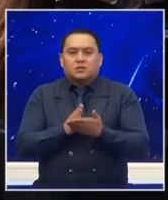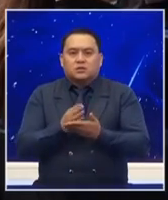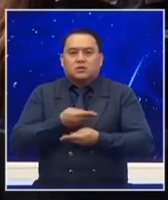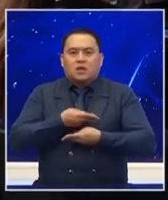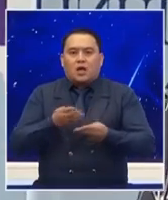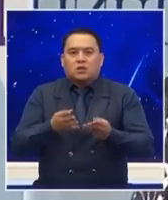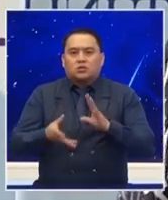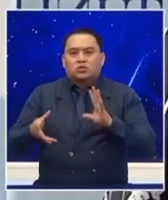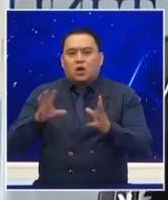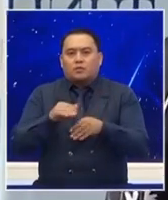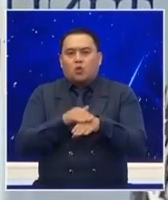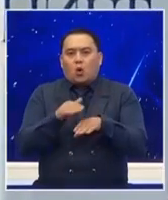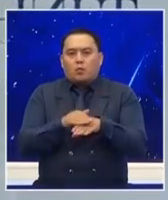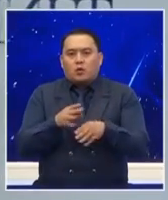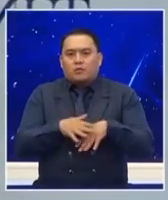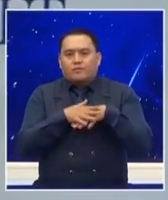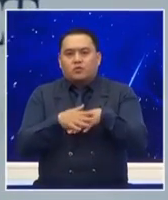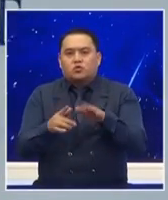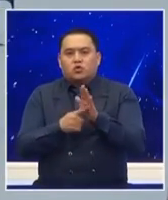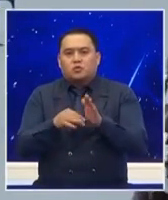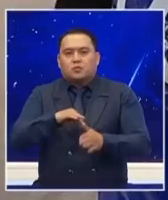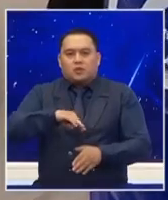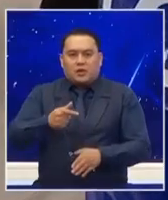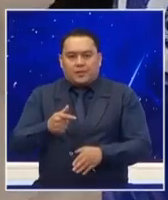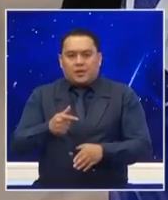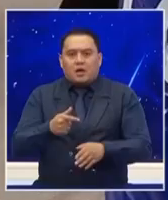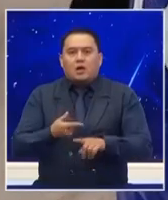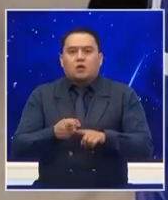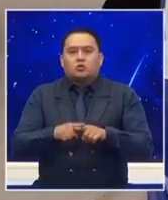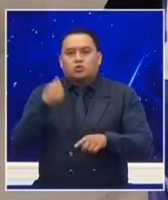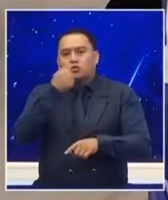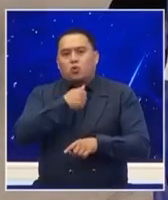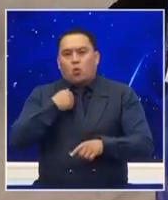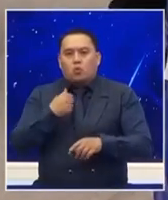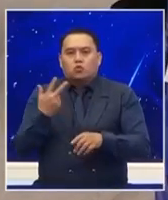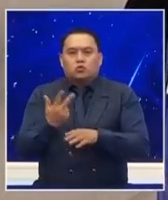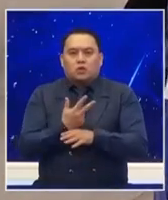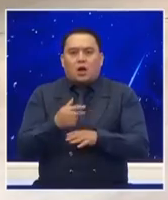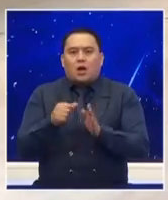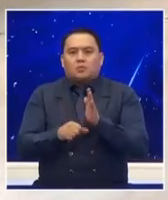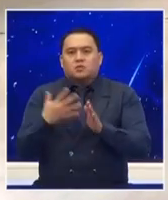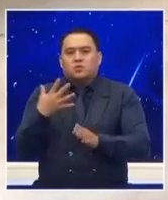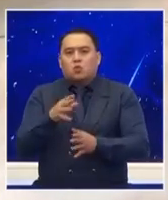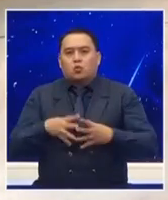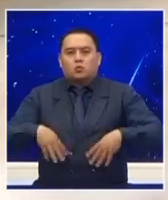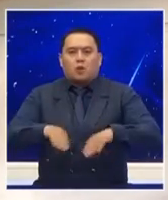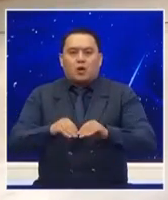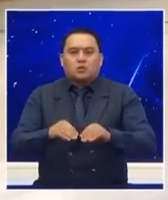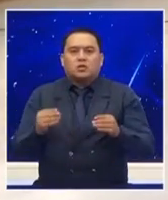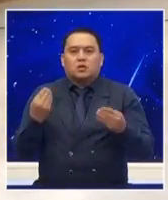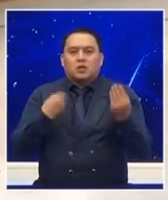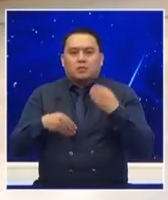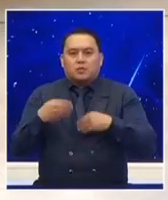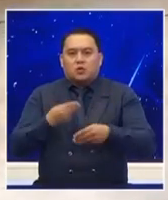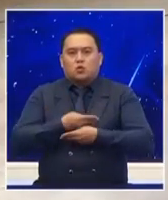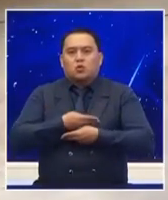таратты. Жалпы қайырымдылыққа бөлінген қаржы 7 миллион теңге. Яғни жыл соңына дейін 3 кезеңмен жалпы 65 отбасы мүшелері киім